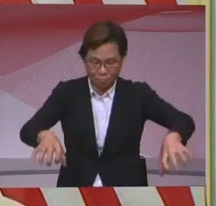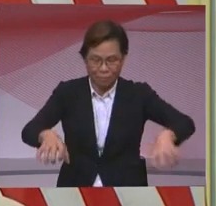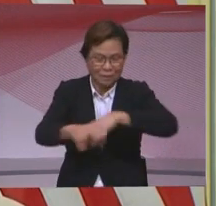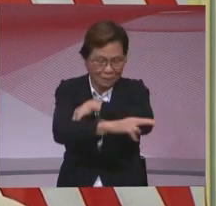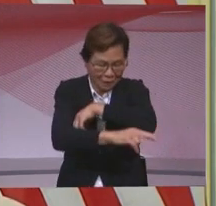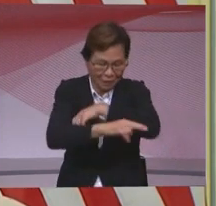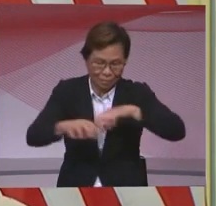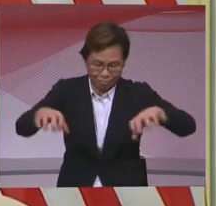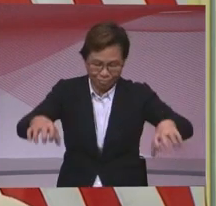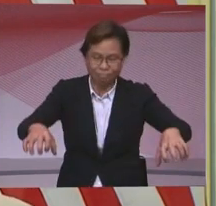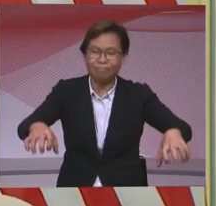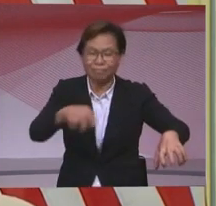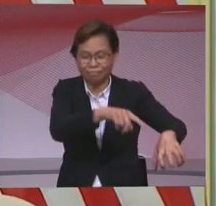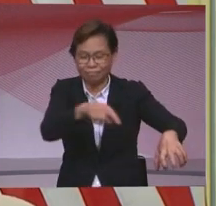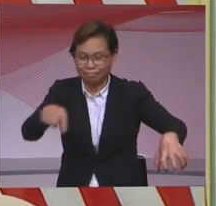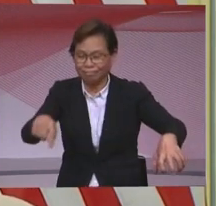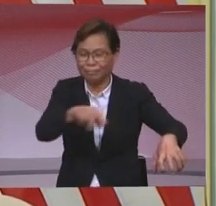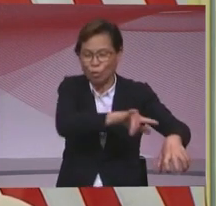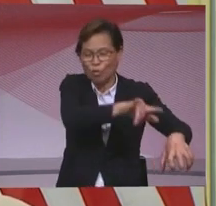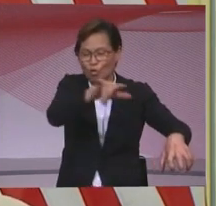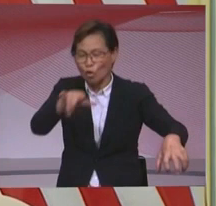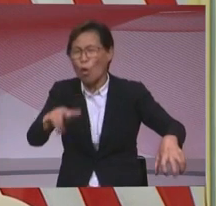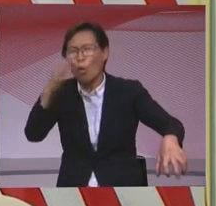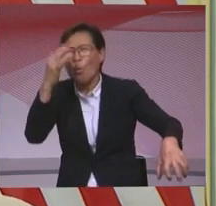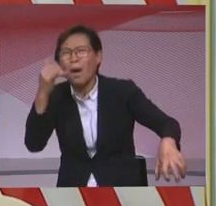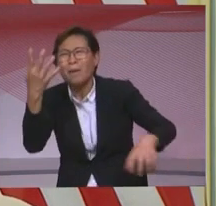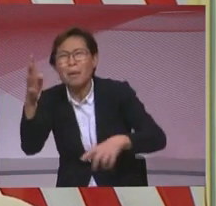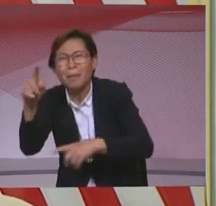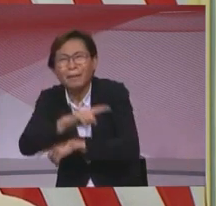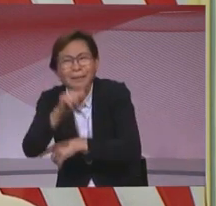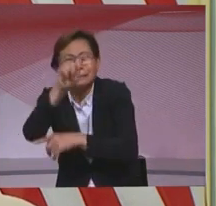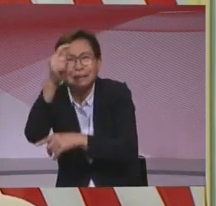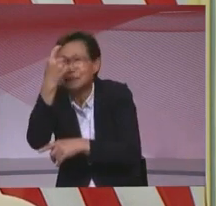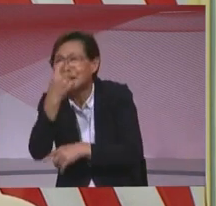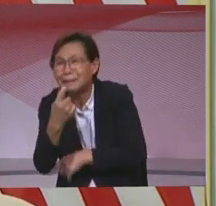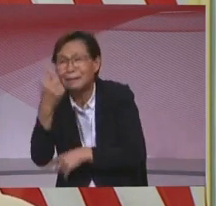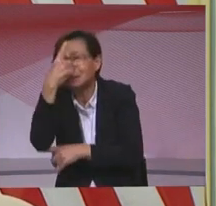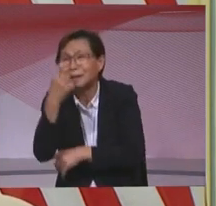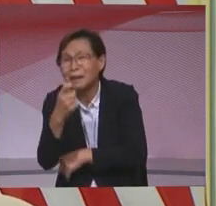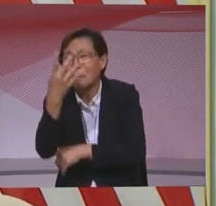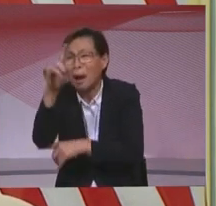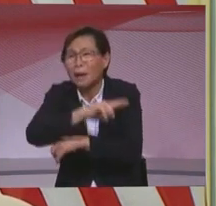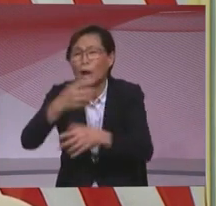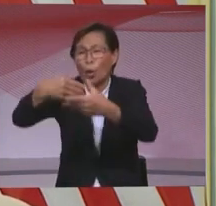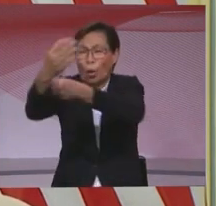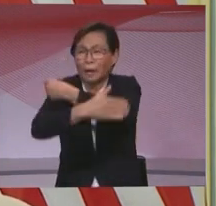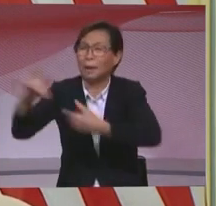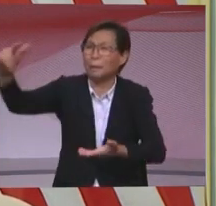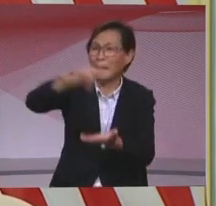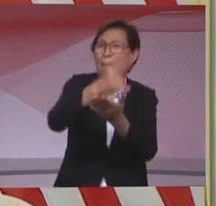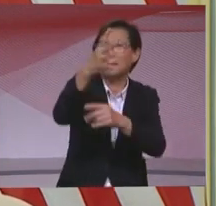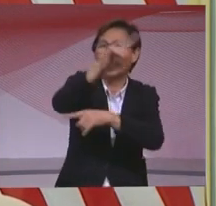negeri. Kenapa 14 hari? Orang tanya, kenapa 14 hari bila balik daripada luar negara?